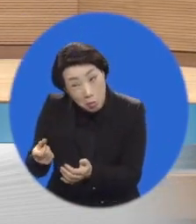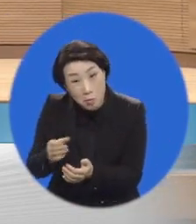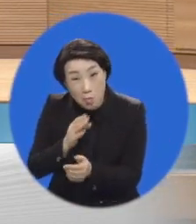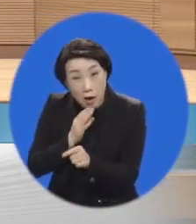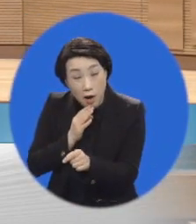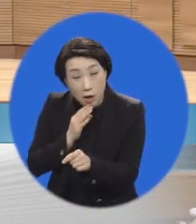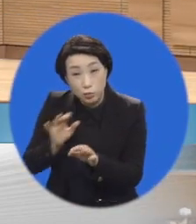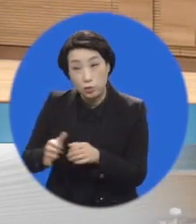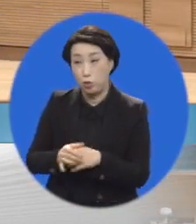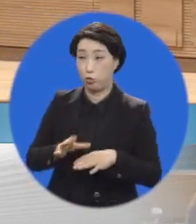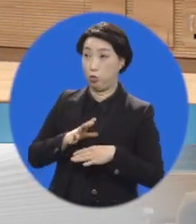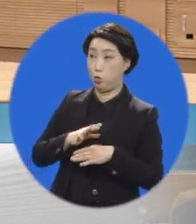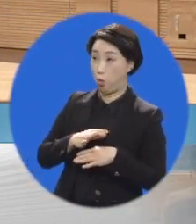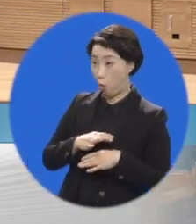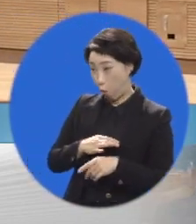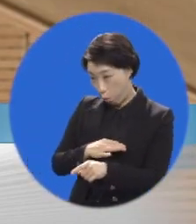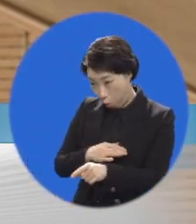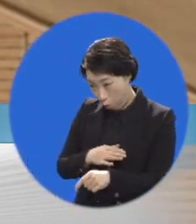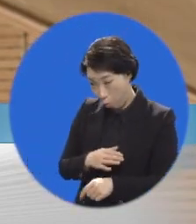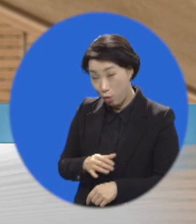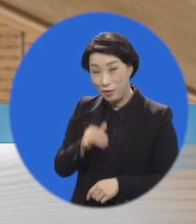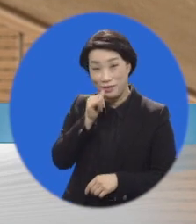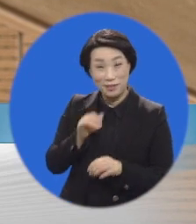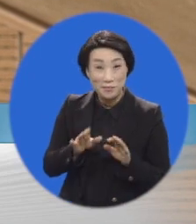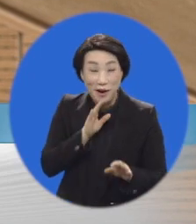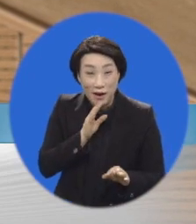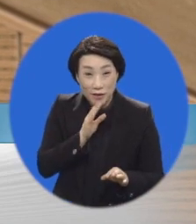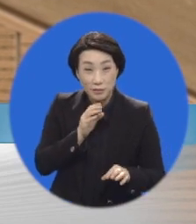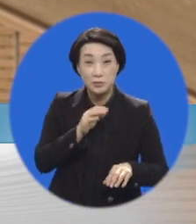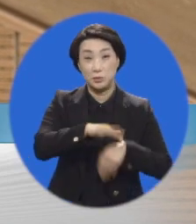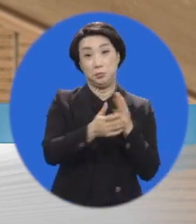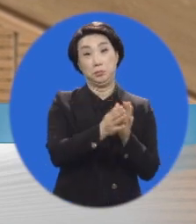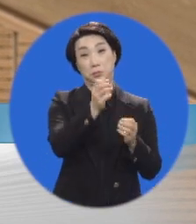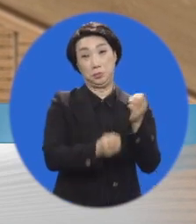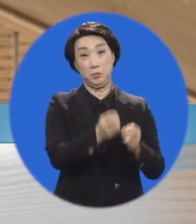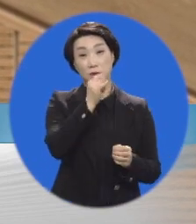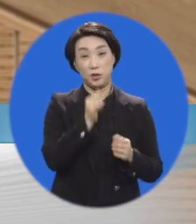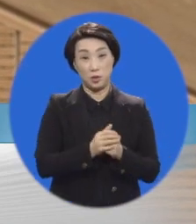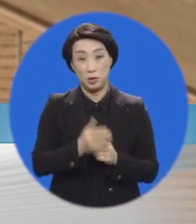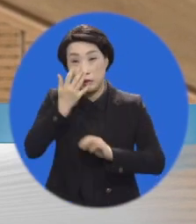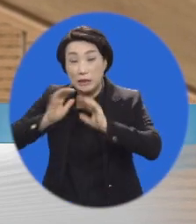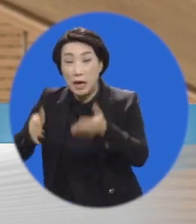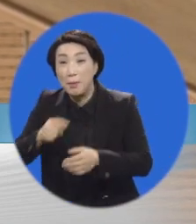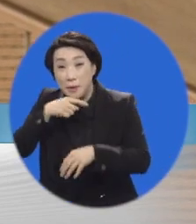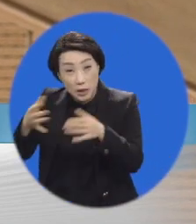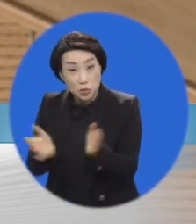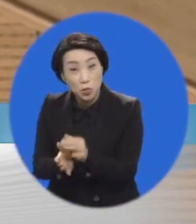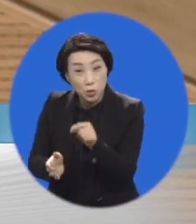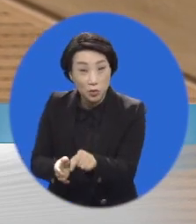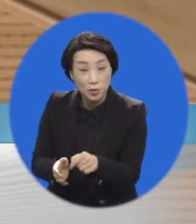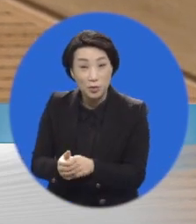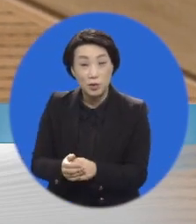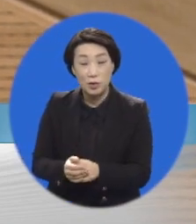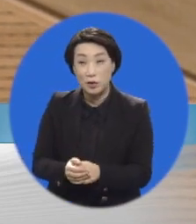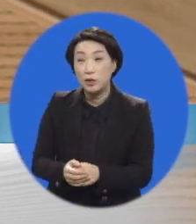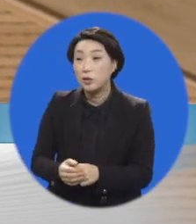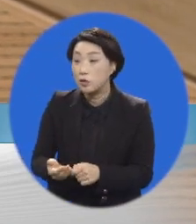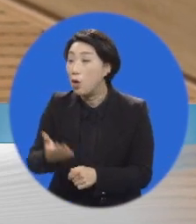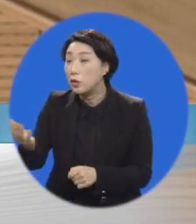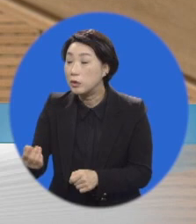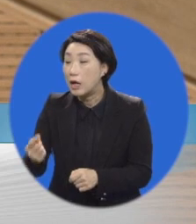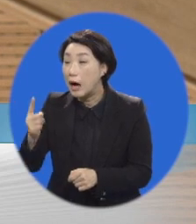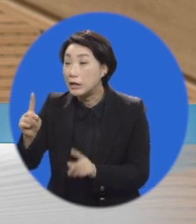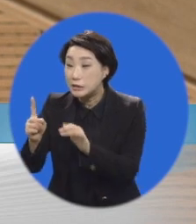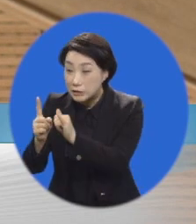얼마나 두렵게 보고 있는가. 그래서 시편에 뭐라고 말하냐. 이스라엘 민족에게 너희 천이 한